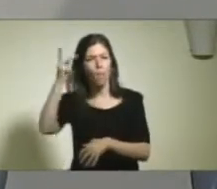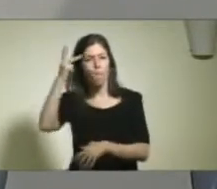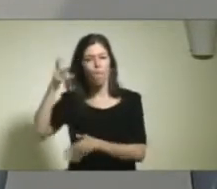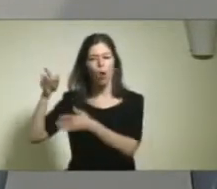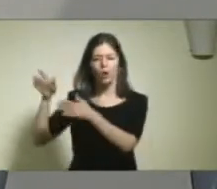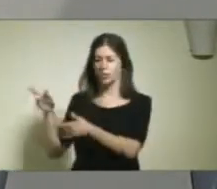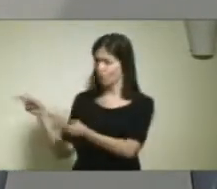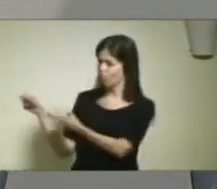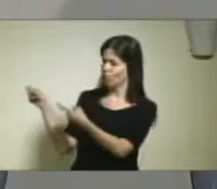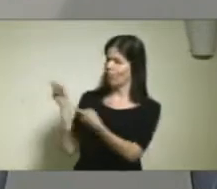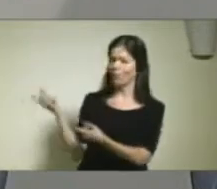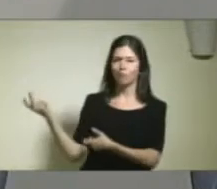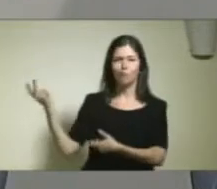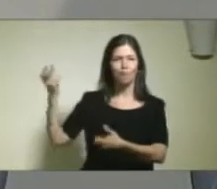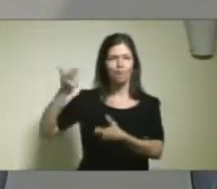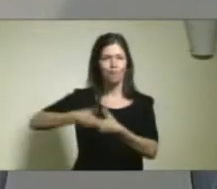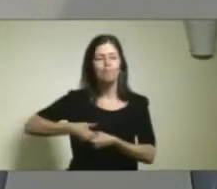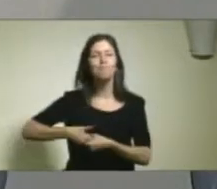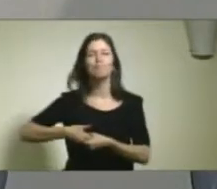à embarquer.